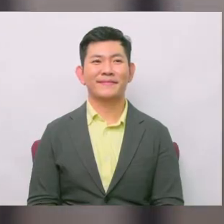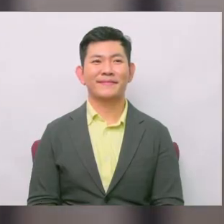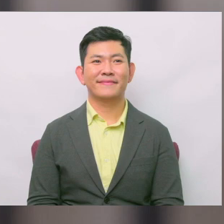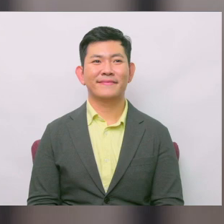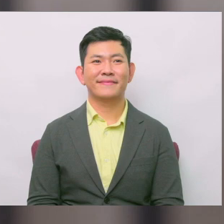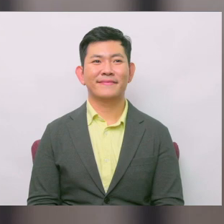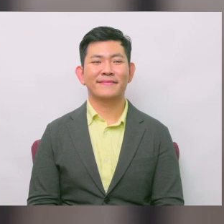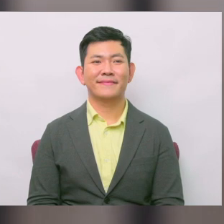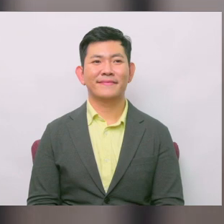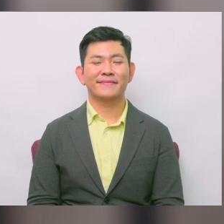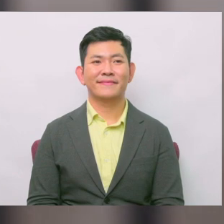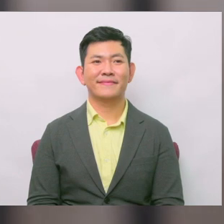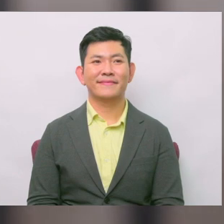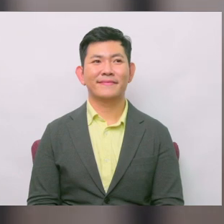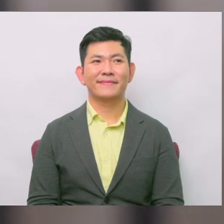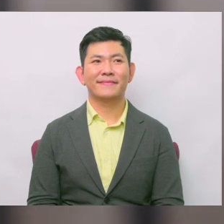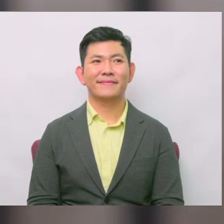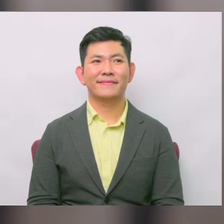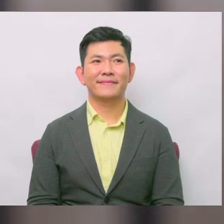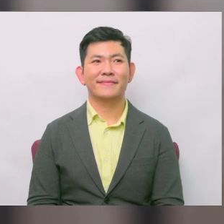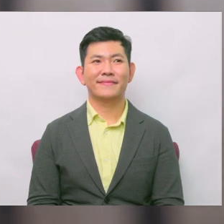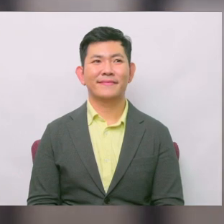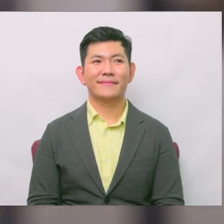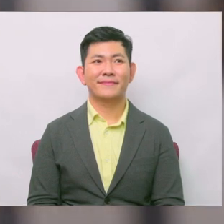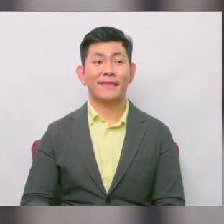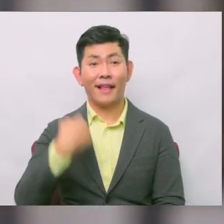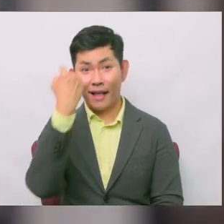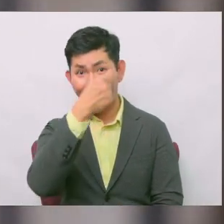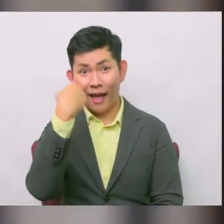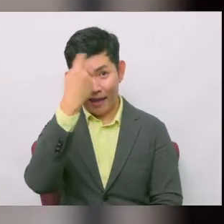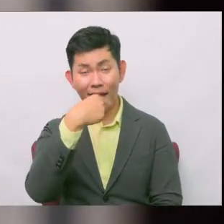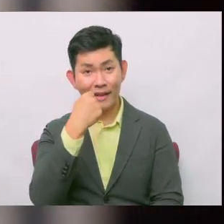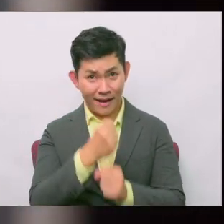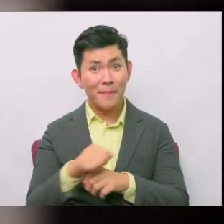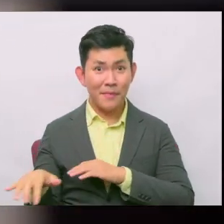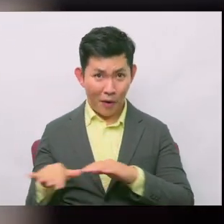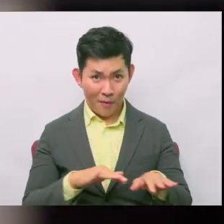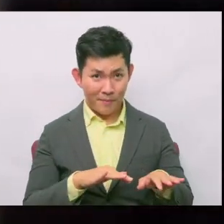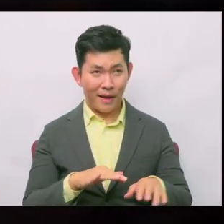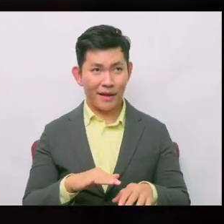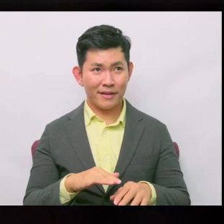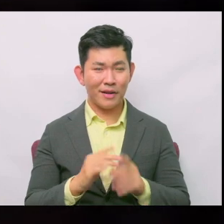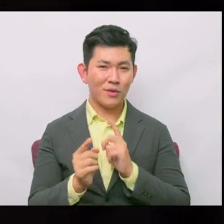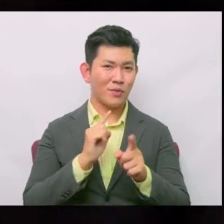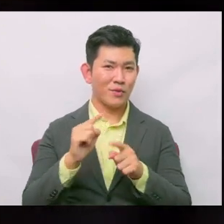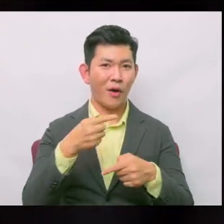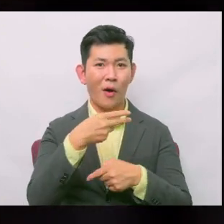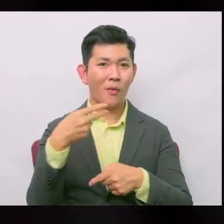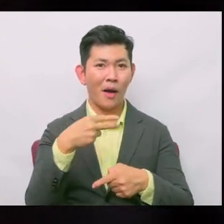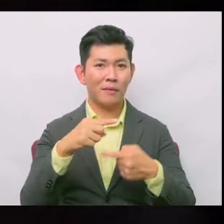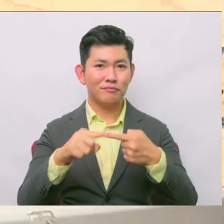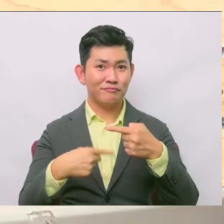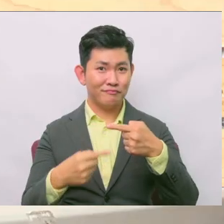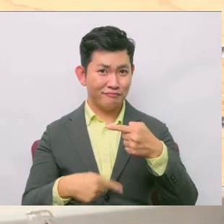แน่นๆอาจจะเหลือ นะคะที่ร่วมทำกับเราก็พูดคุยกันได้นะคะได้แล้วค่ะ